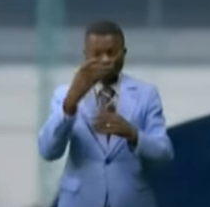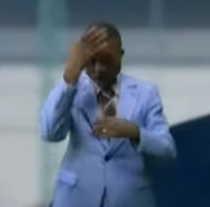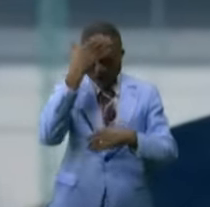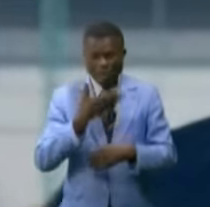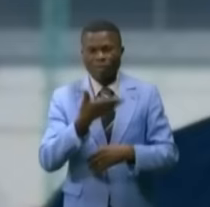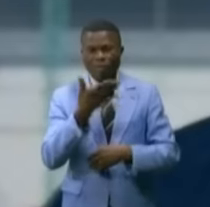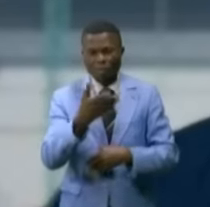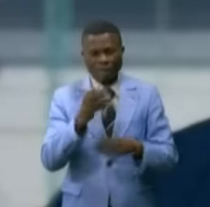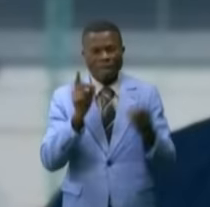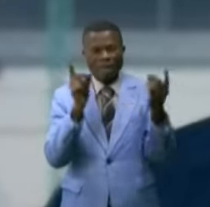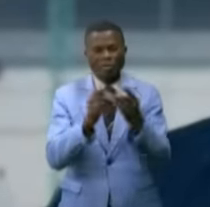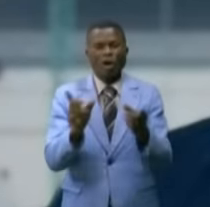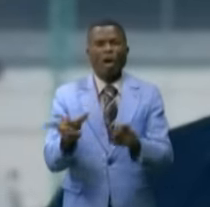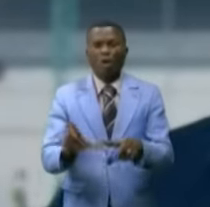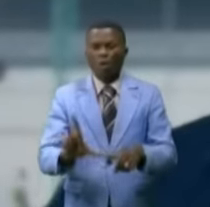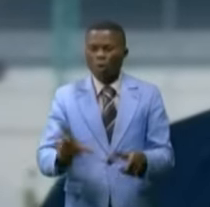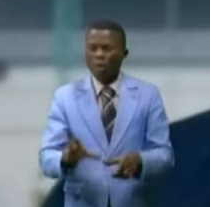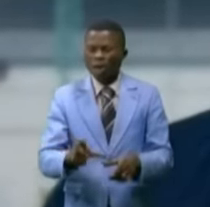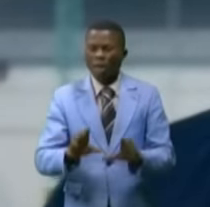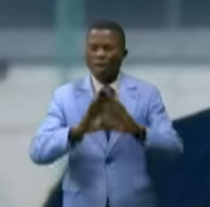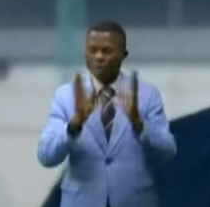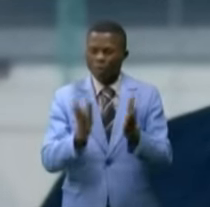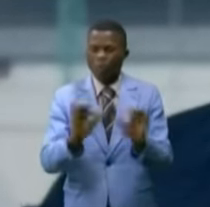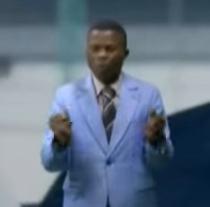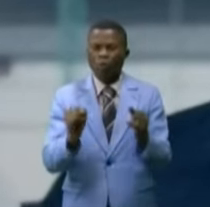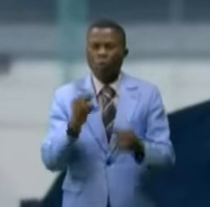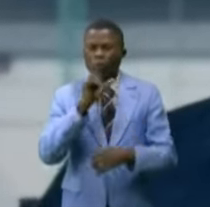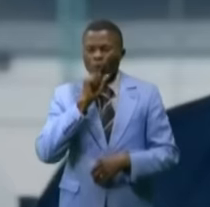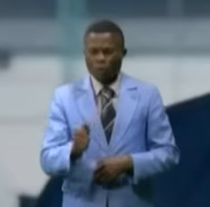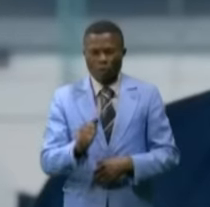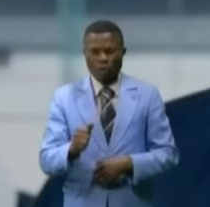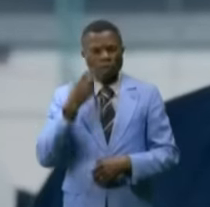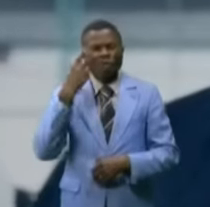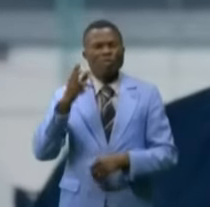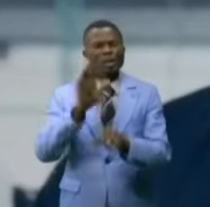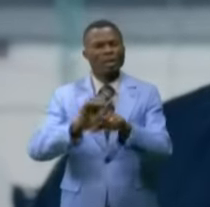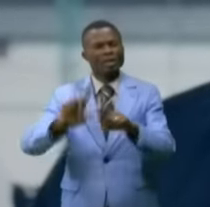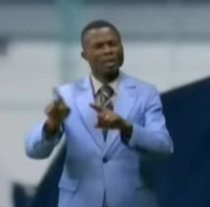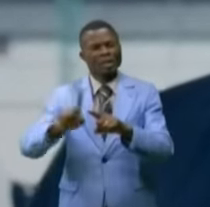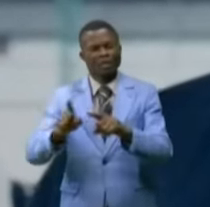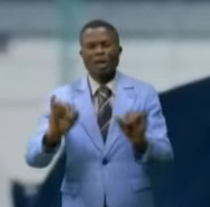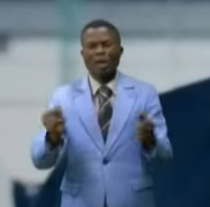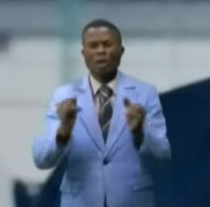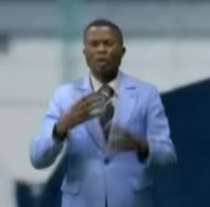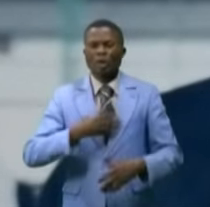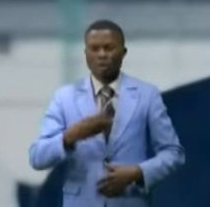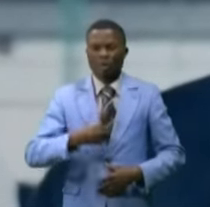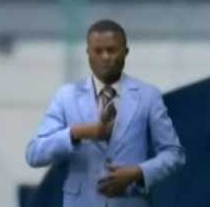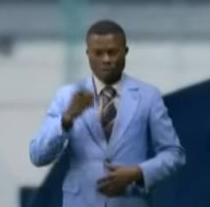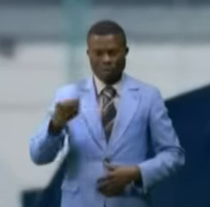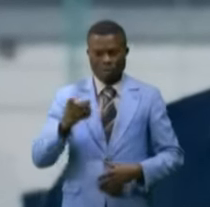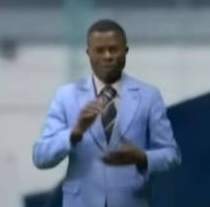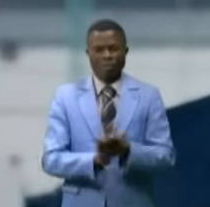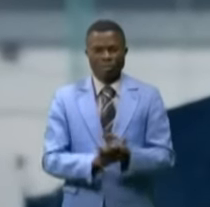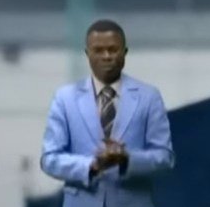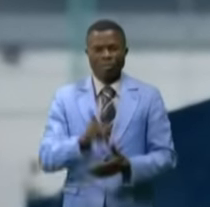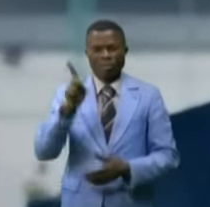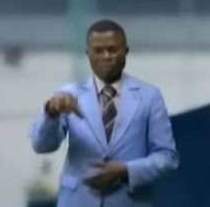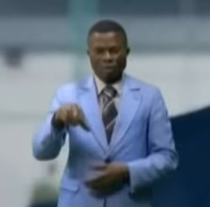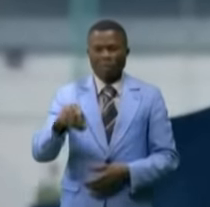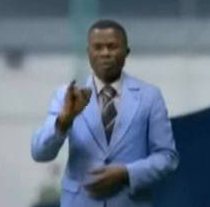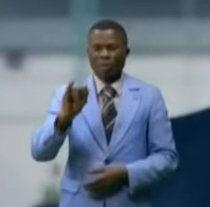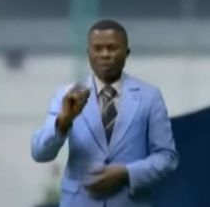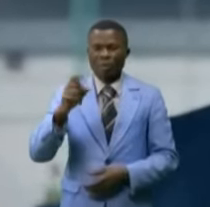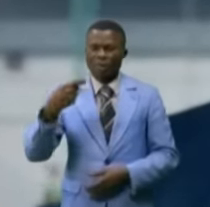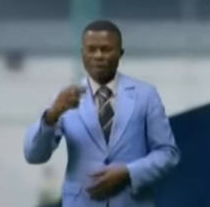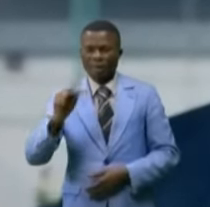voir Loaloa Chabalino de la Discothèque Mala, venez voir Rivaldo, venez voir Ludovic Gilles, pourquoi pas Gérard Piquet et ainsi de suite. Donc je